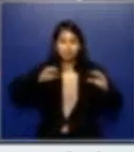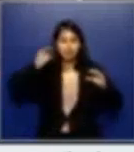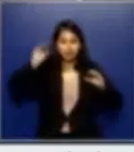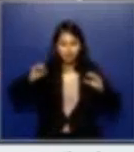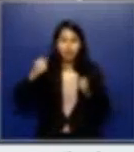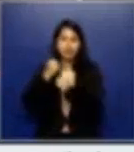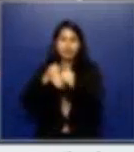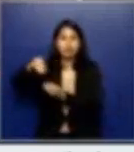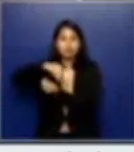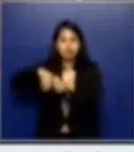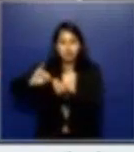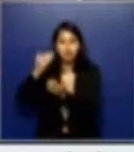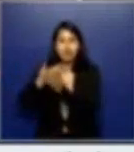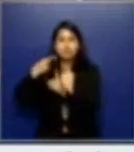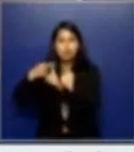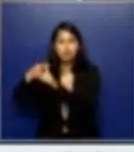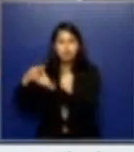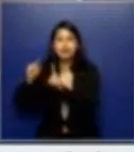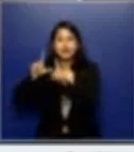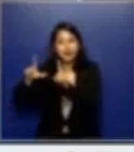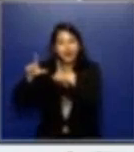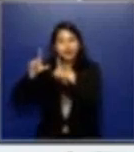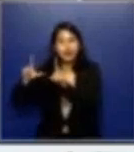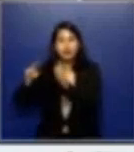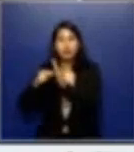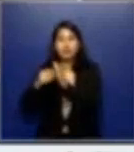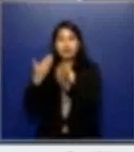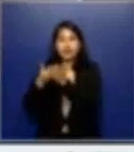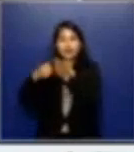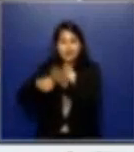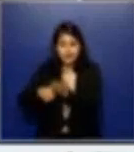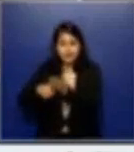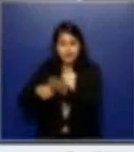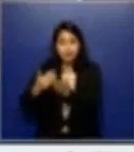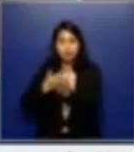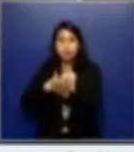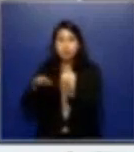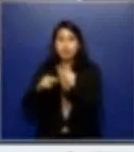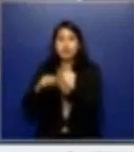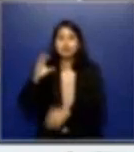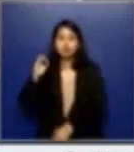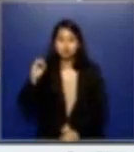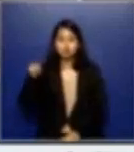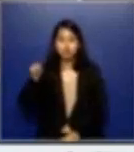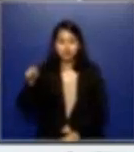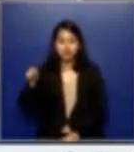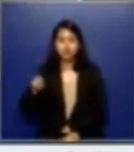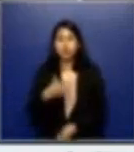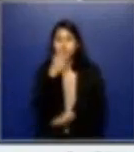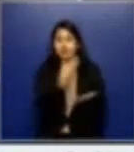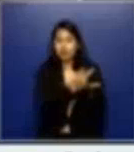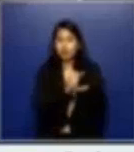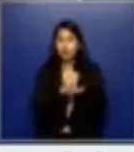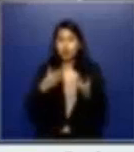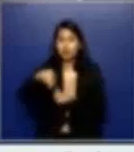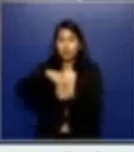ทำถูกทางได้กำไรล้านบาทหนี้ผมต่อทรัพย์สินนี่ 0% นะกู้มาล้านแล้วทำก